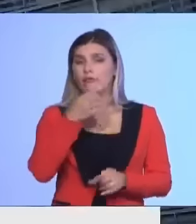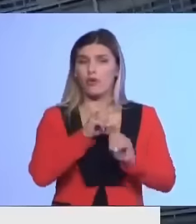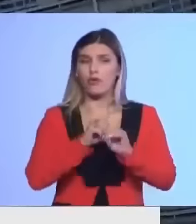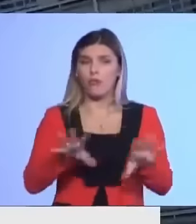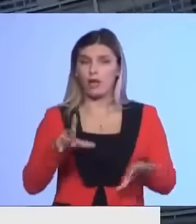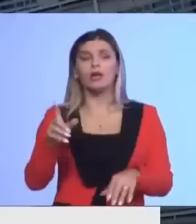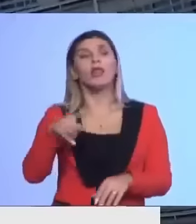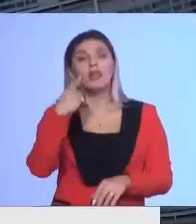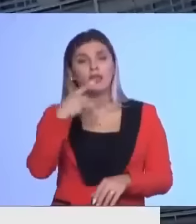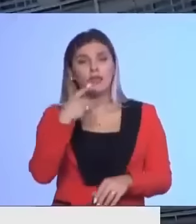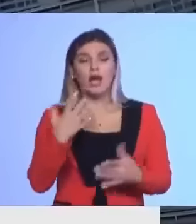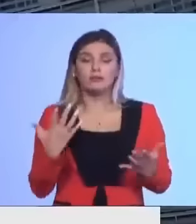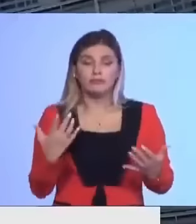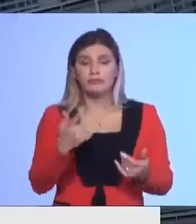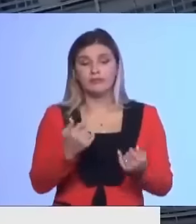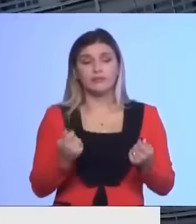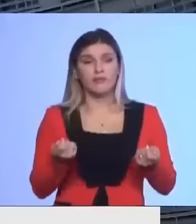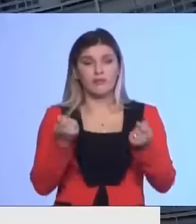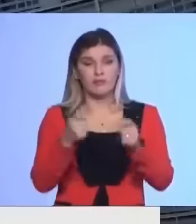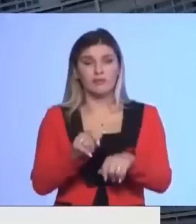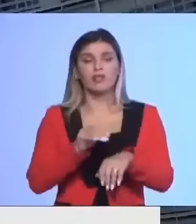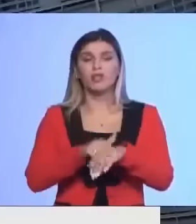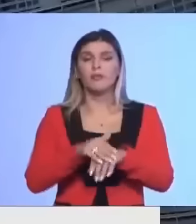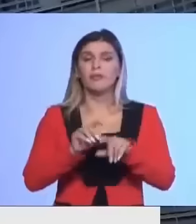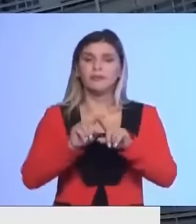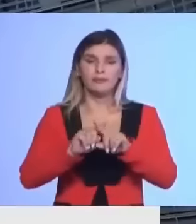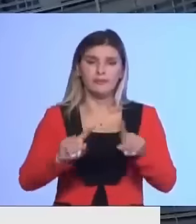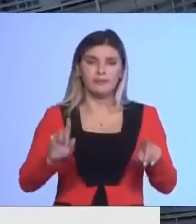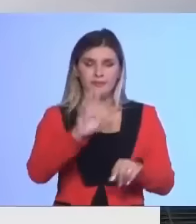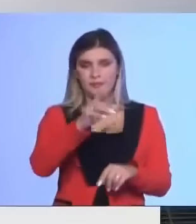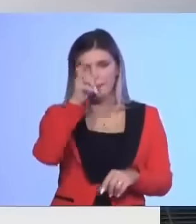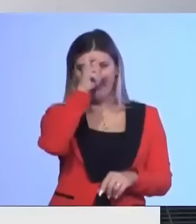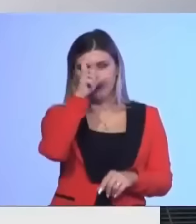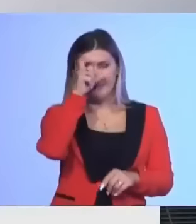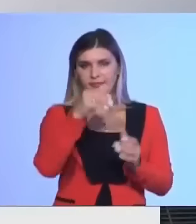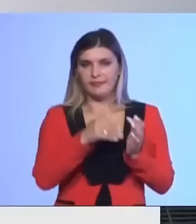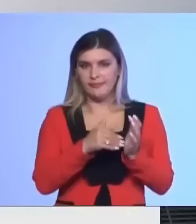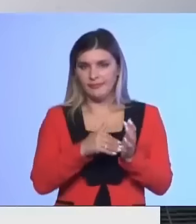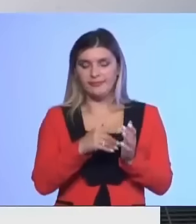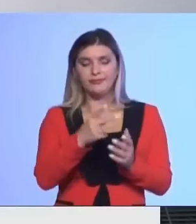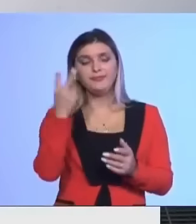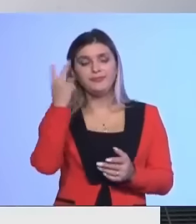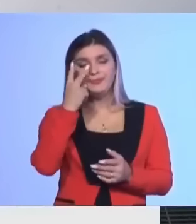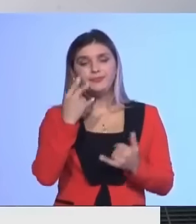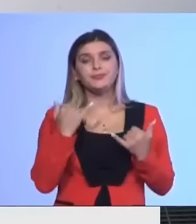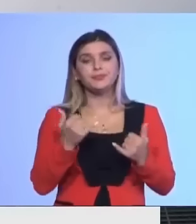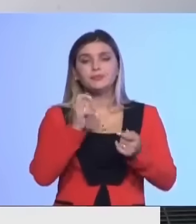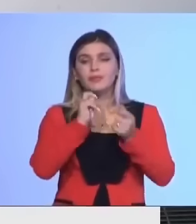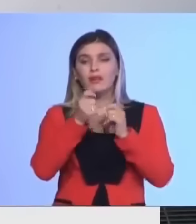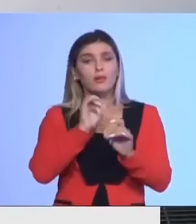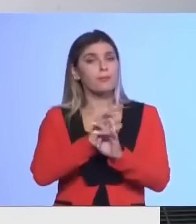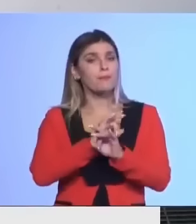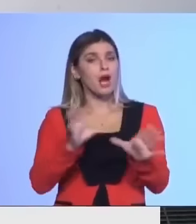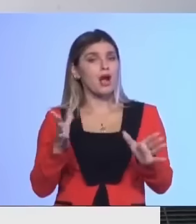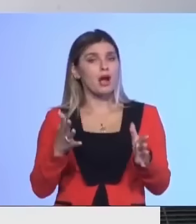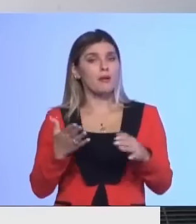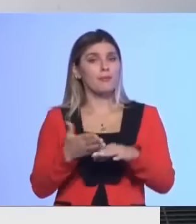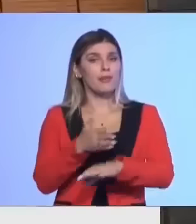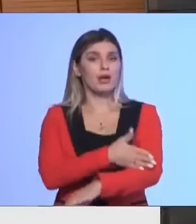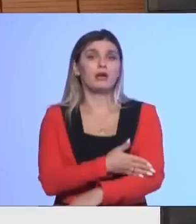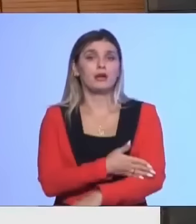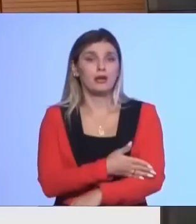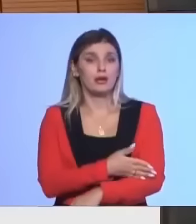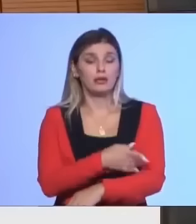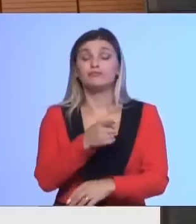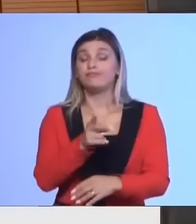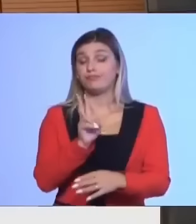tjerash u cilësua se mbyllja e shërbimeve ekzistuese për sërbët e Kosovës pa një marrëveshje të arritur paraprakisht do